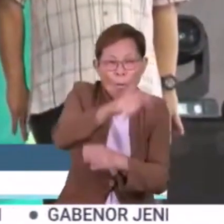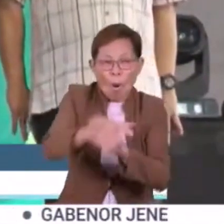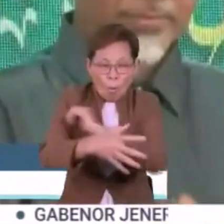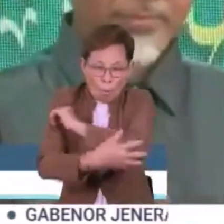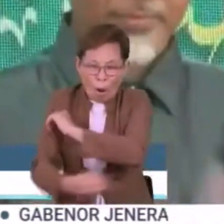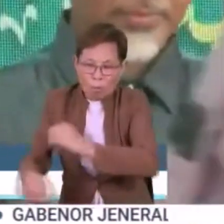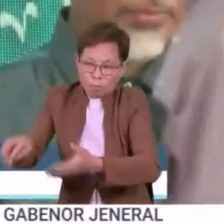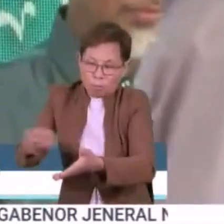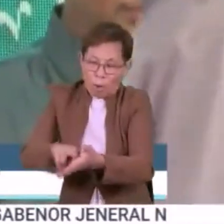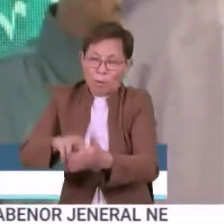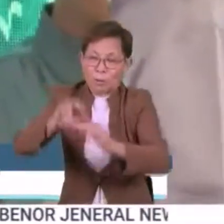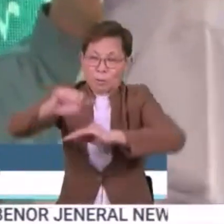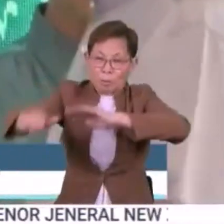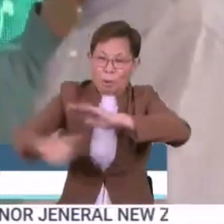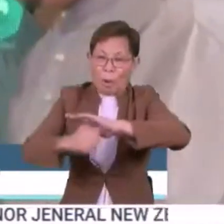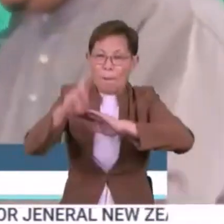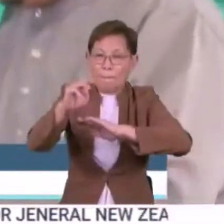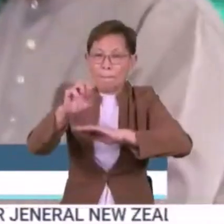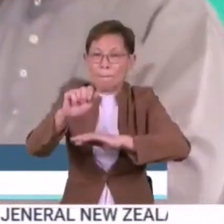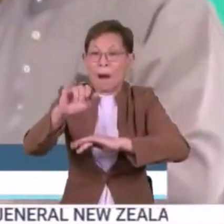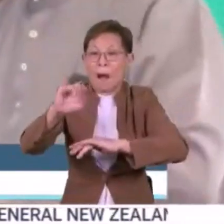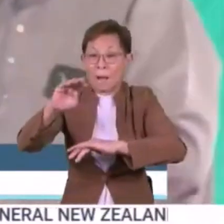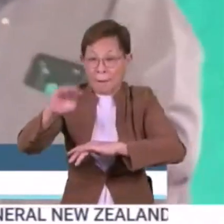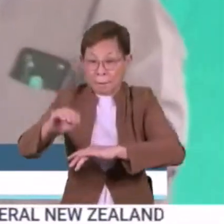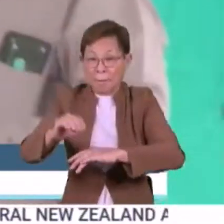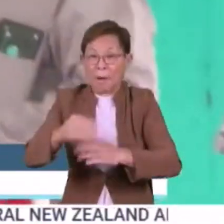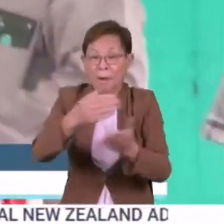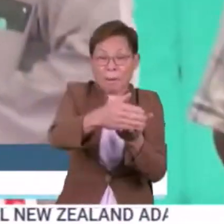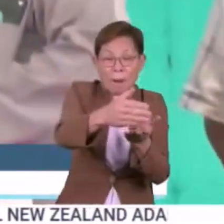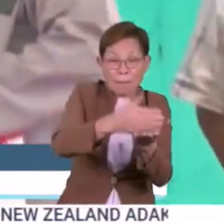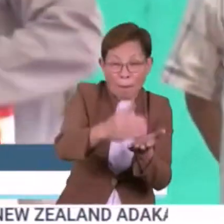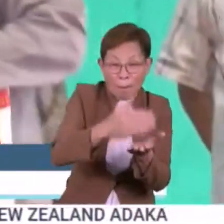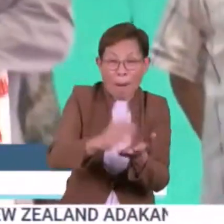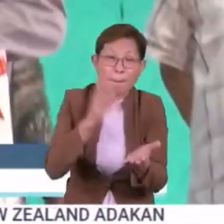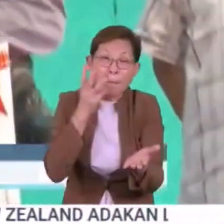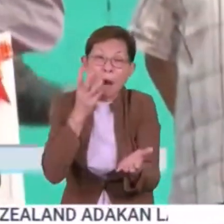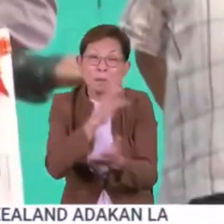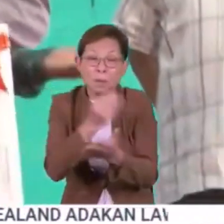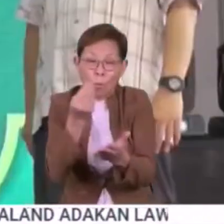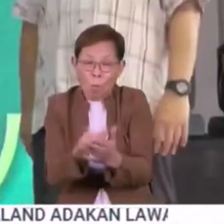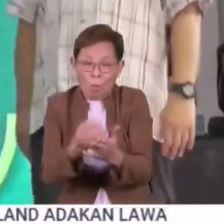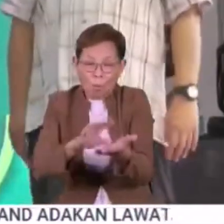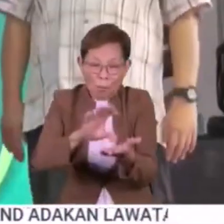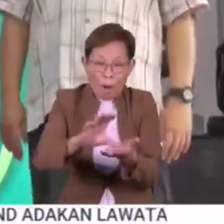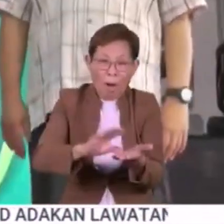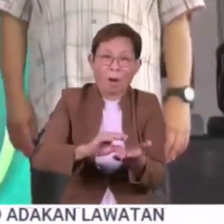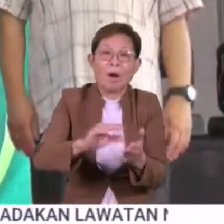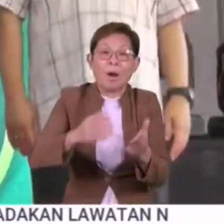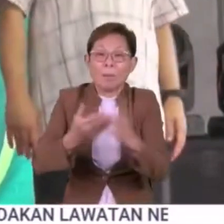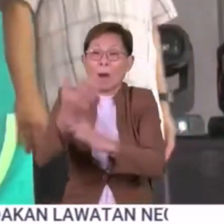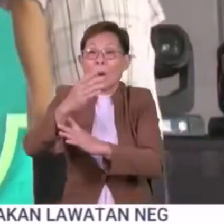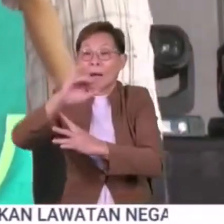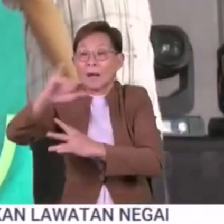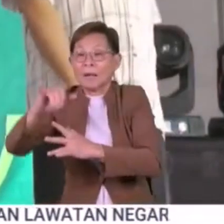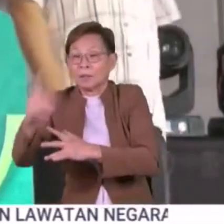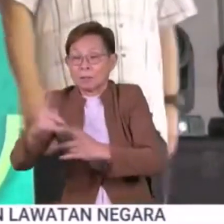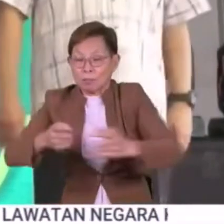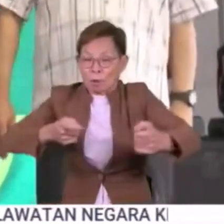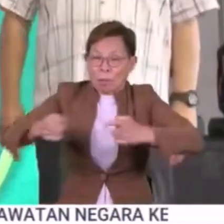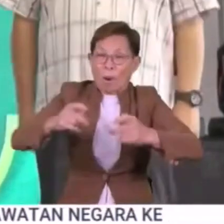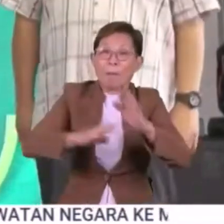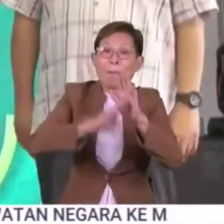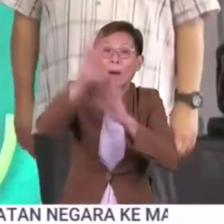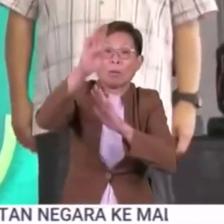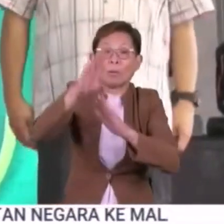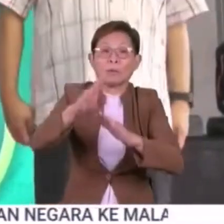berdaftar di bawah MAIM. Ia termasuk agihan serahan beras dan wang tunai melalui jawatan kuasa penyelaras dan